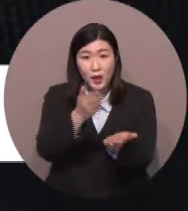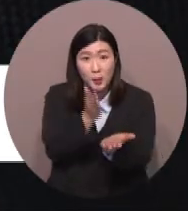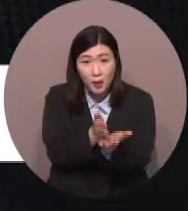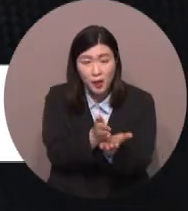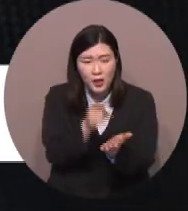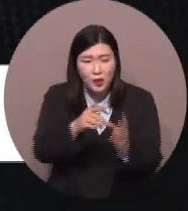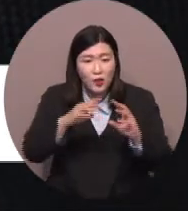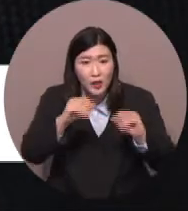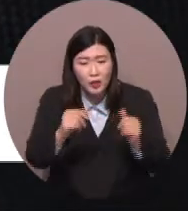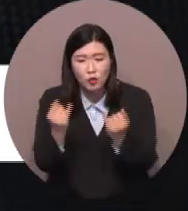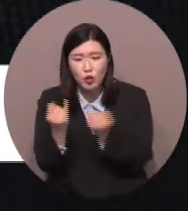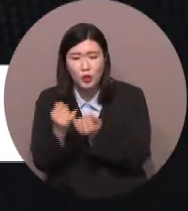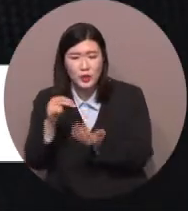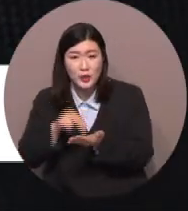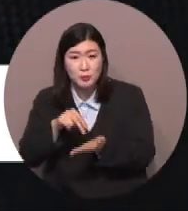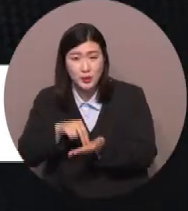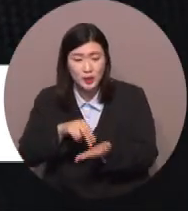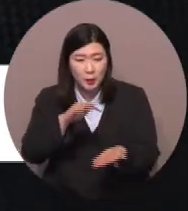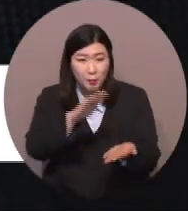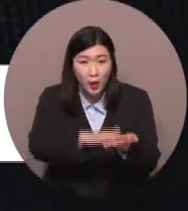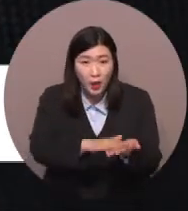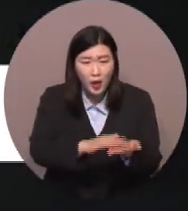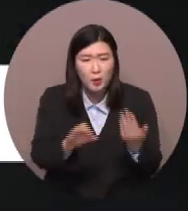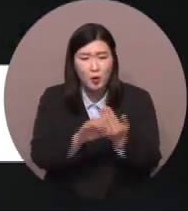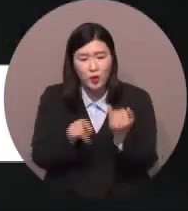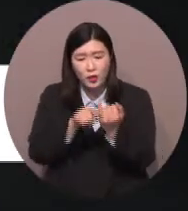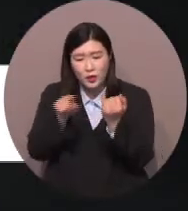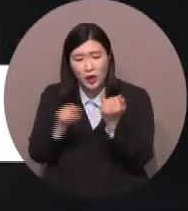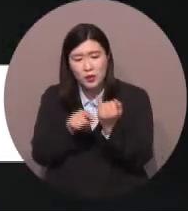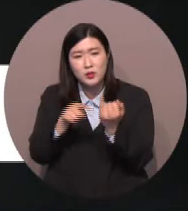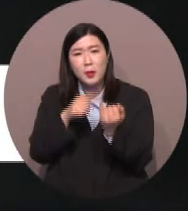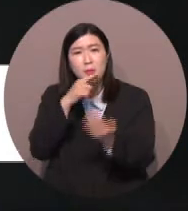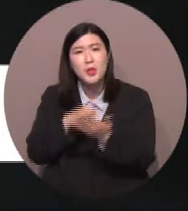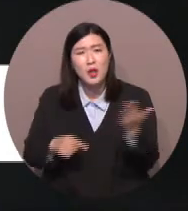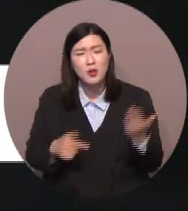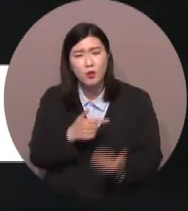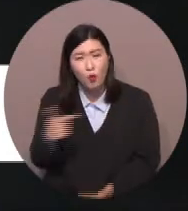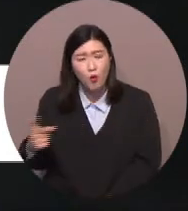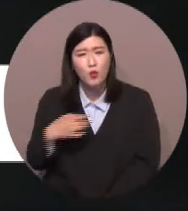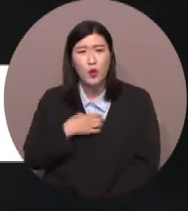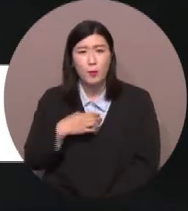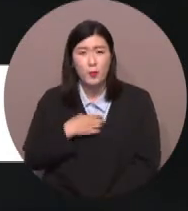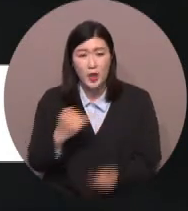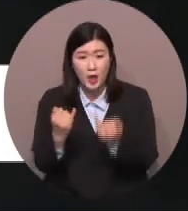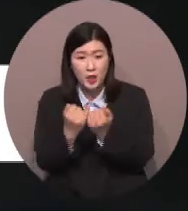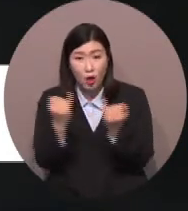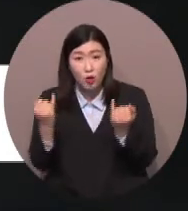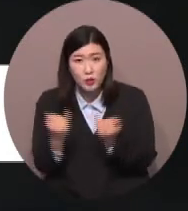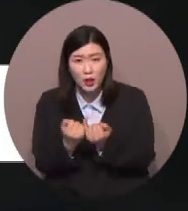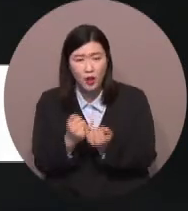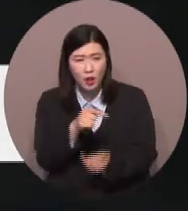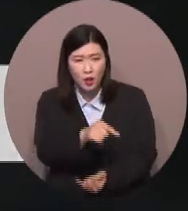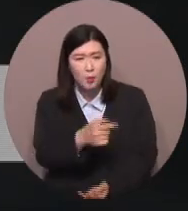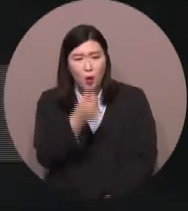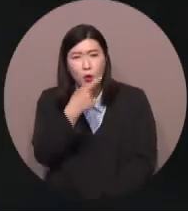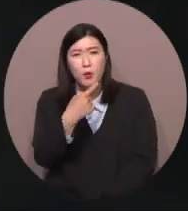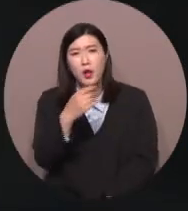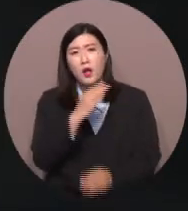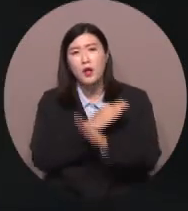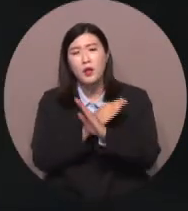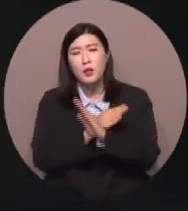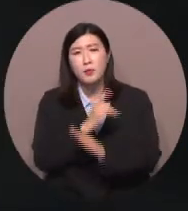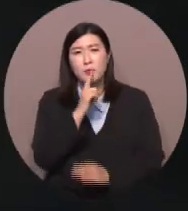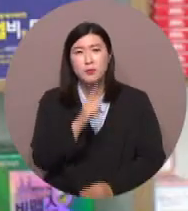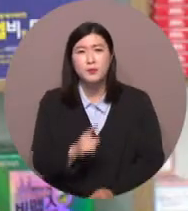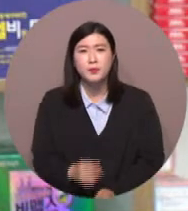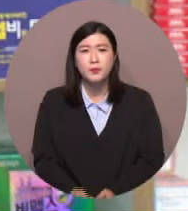약의 가루는 만지기만 해도 임산부 태아에 영향을 줄 정도로 위험해 모든 연령층의 여성이 사용해선 안